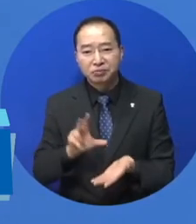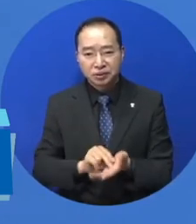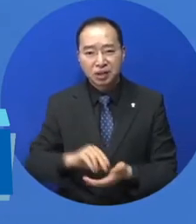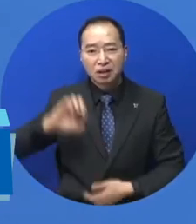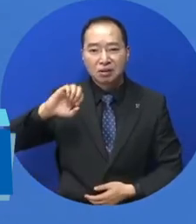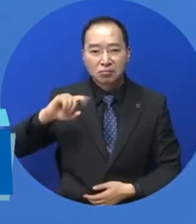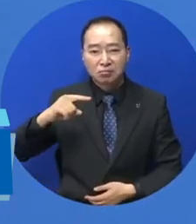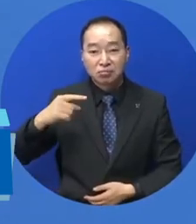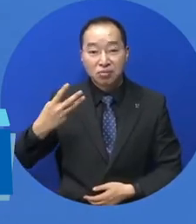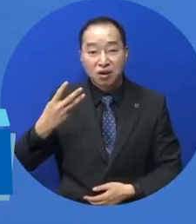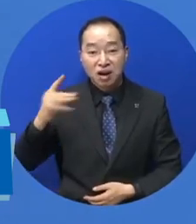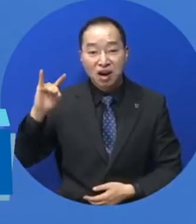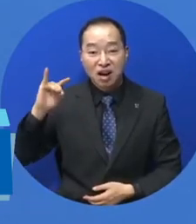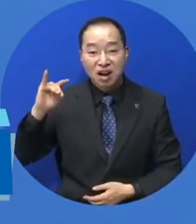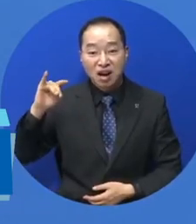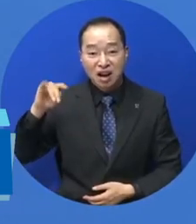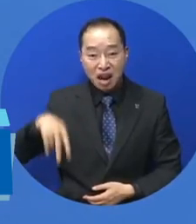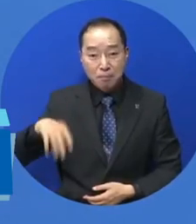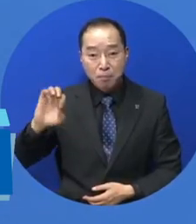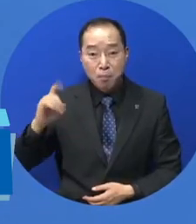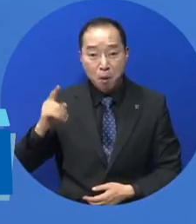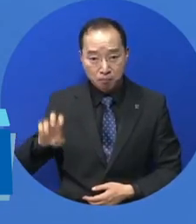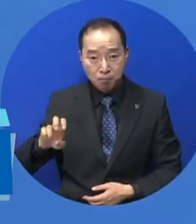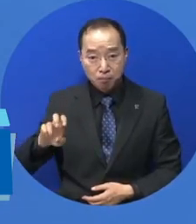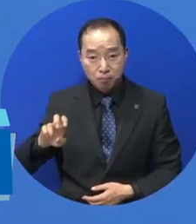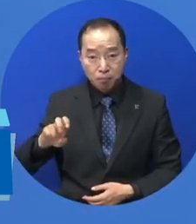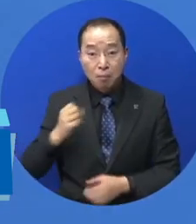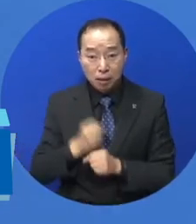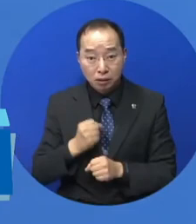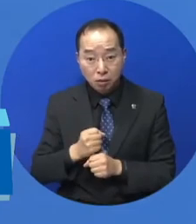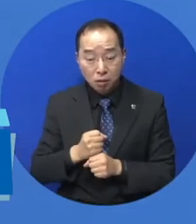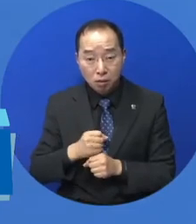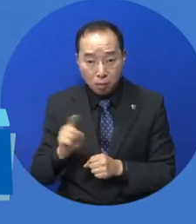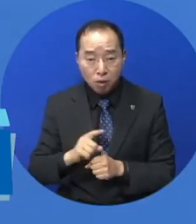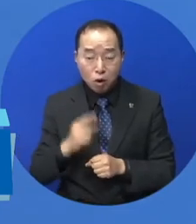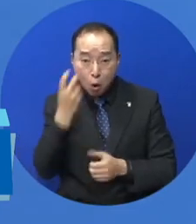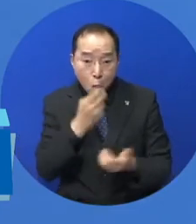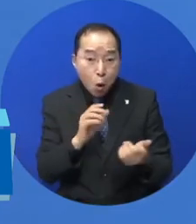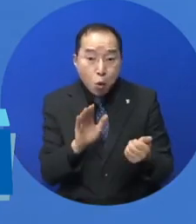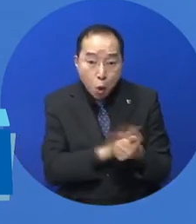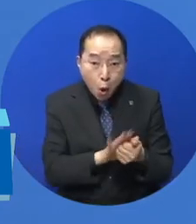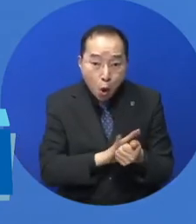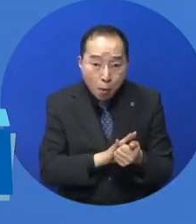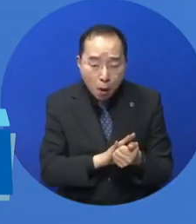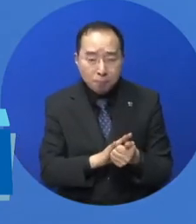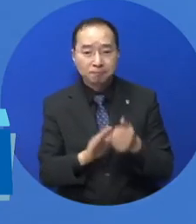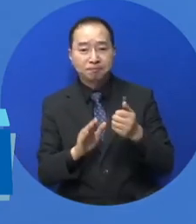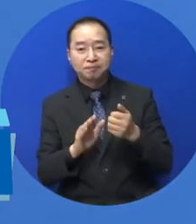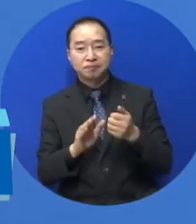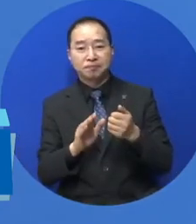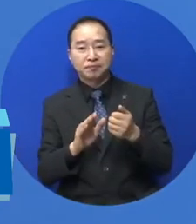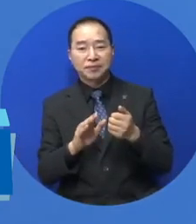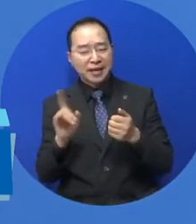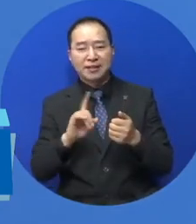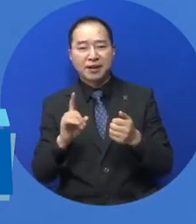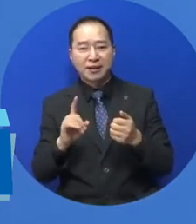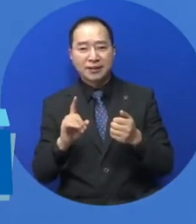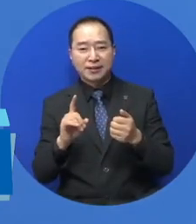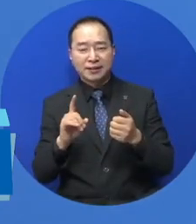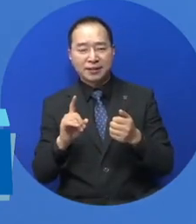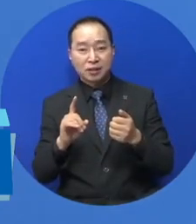있다고 생각합니다. 그러니까 돌봄 플랫폼을 만들어서요. 필요한 내가 필요로 하는